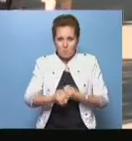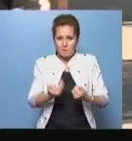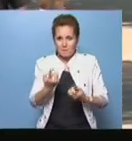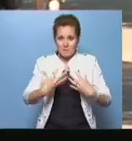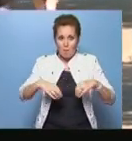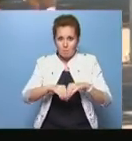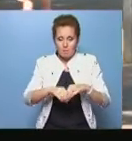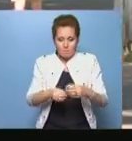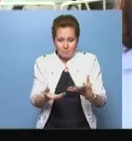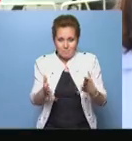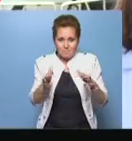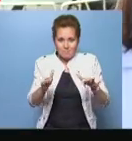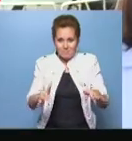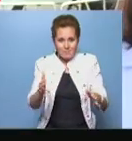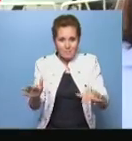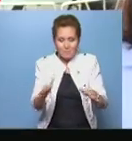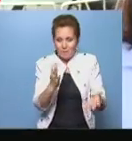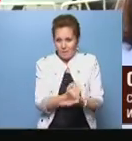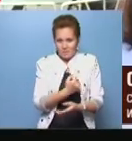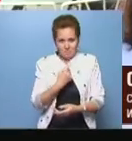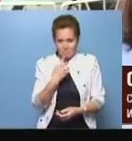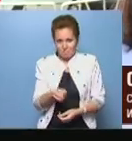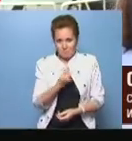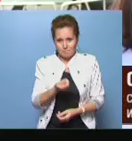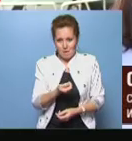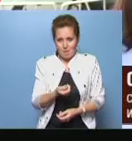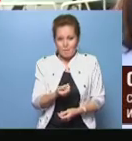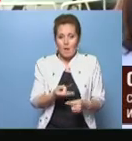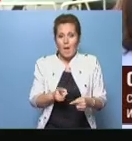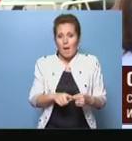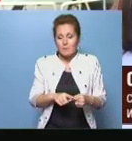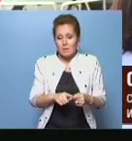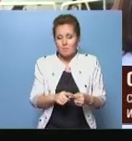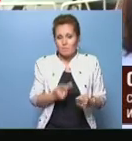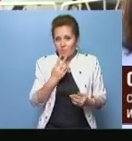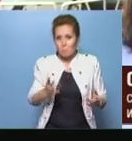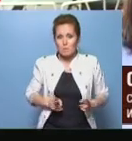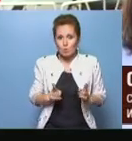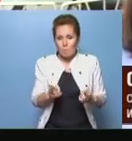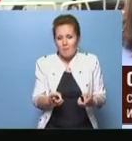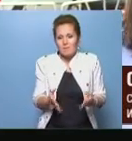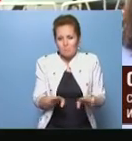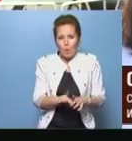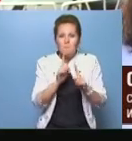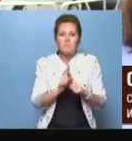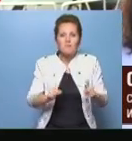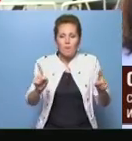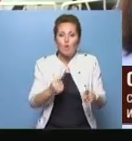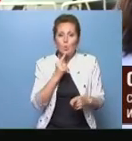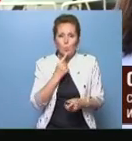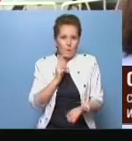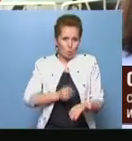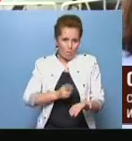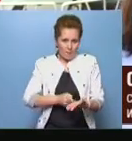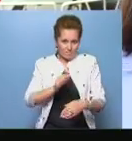найти очень мало. Данный вид преступления, он специфический в том плане, что трудно доказываемый. То есть